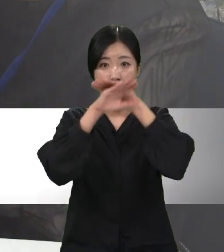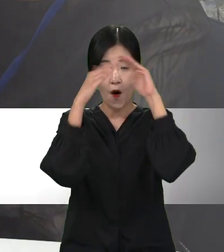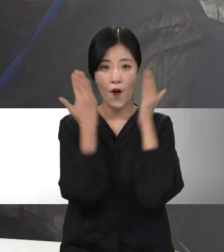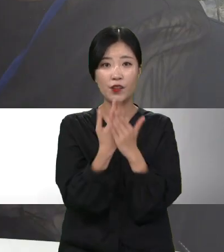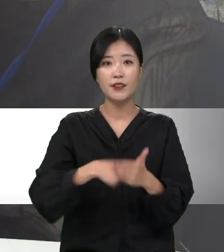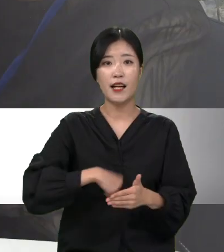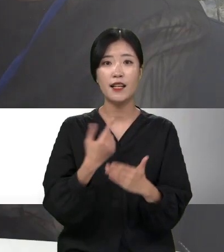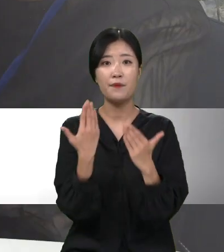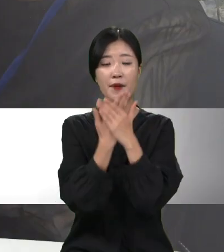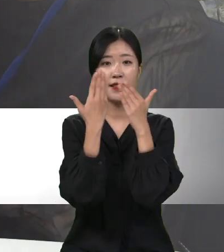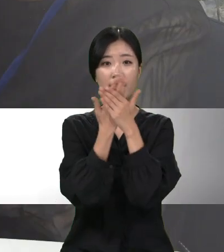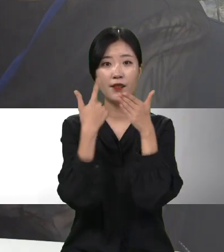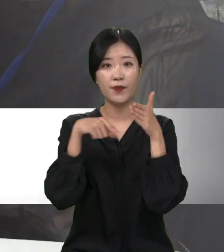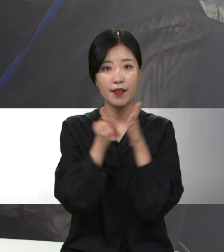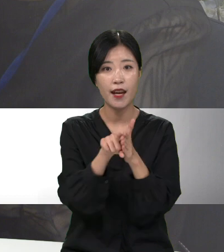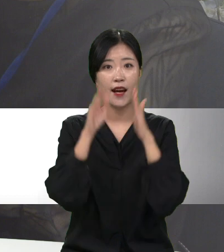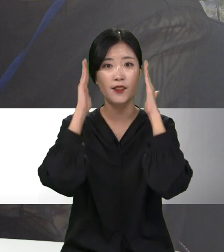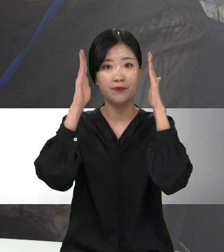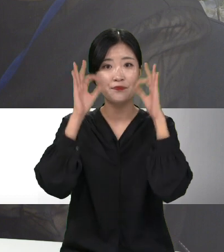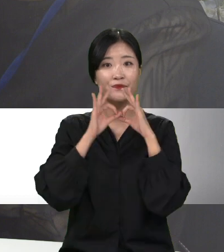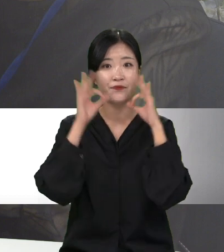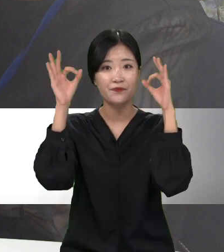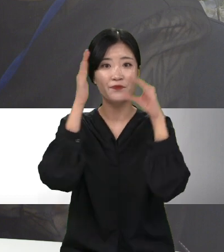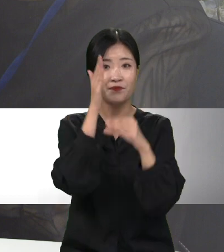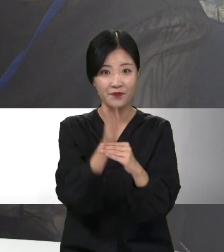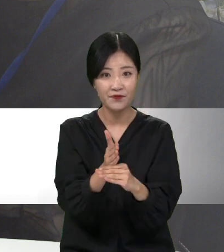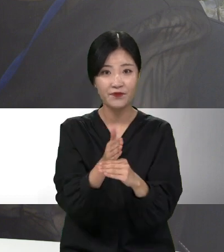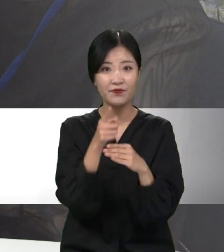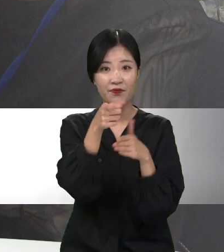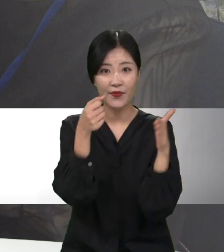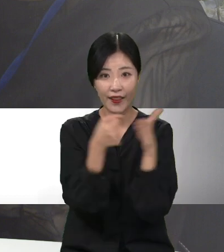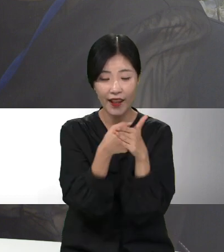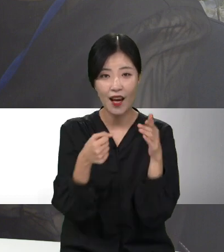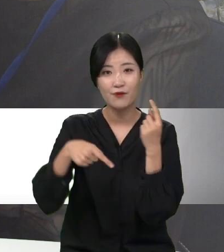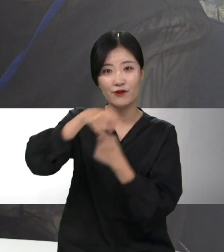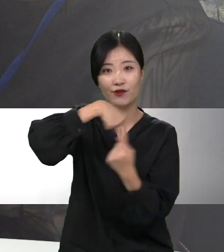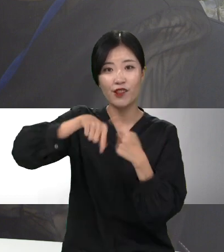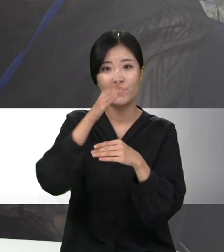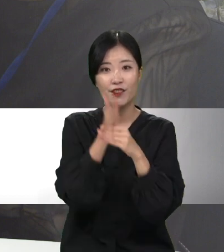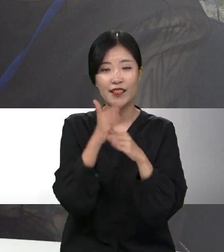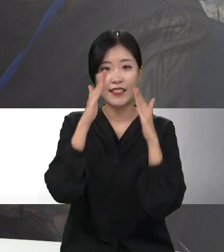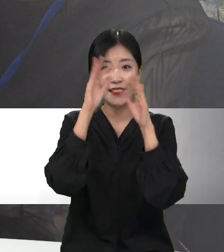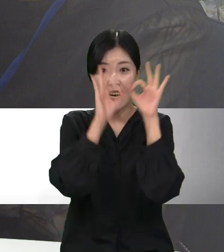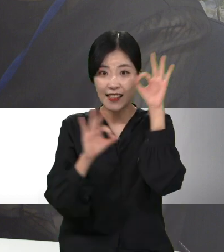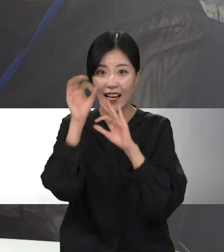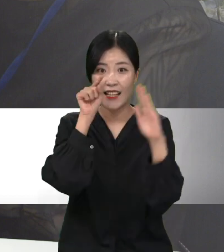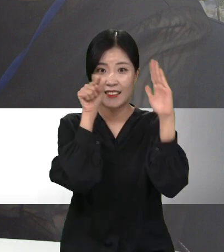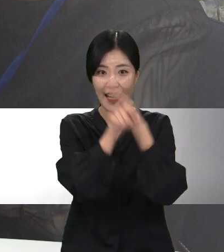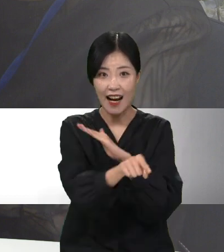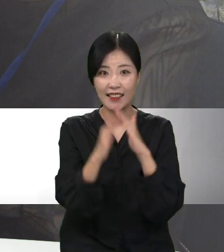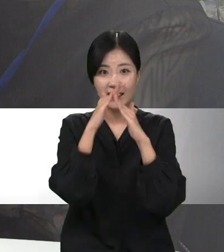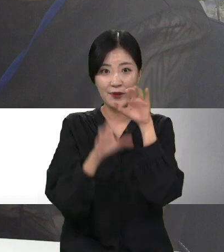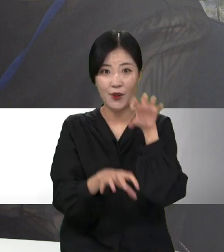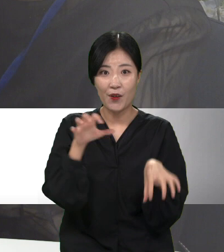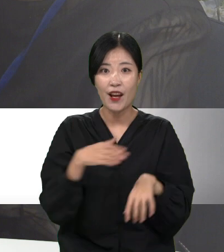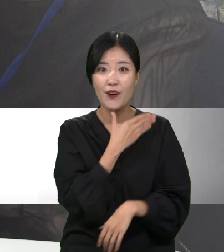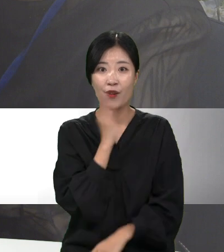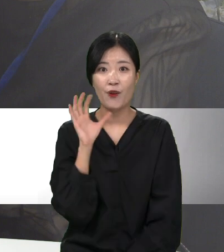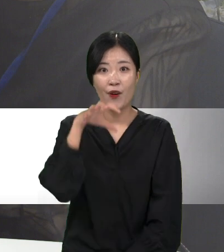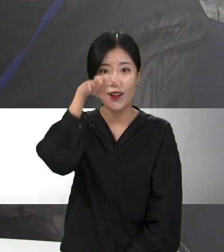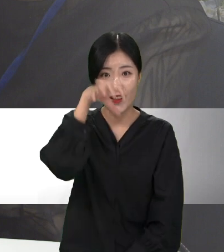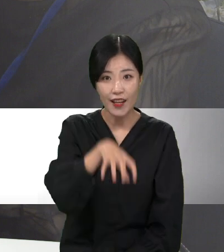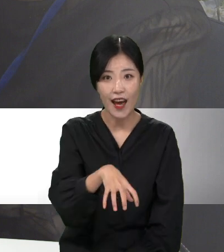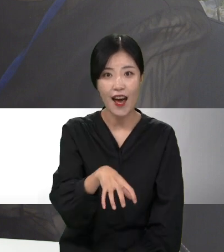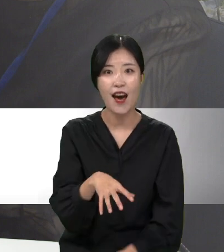포항시는 시민 모두의 자아 실현을 위한 평생학습 에 힘쓰고 있습니다 이 일환으로 시가 운영중인 찾아가는 동네 경로당